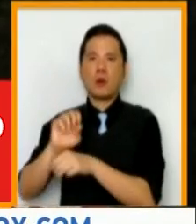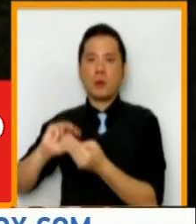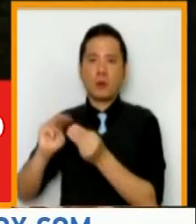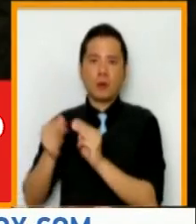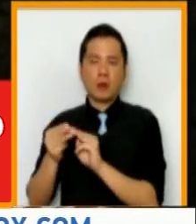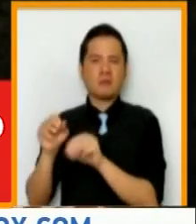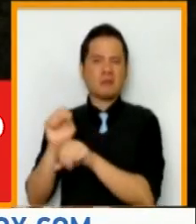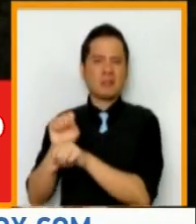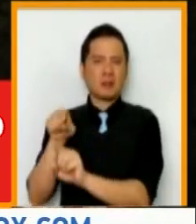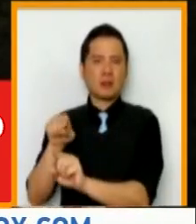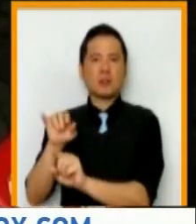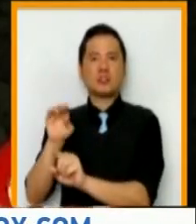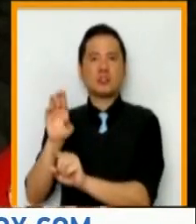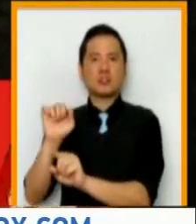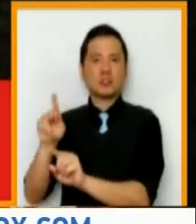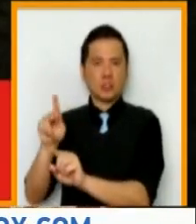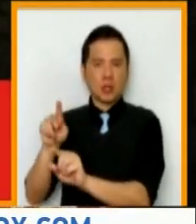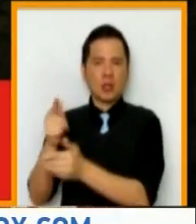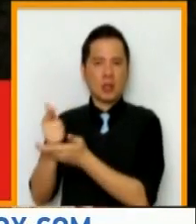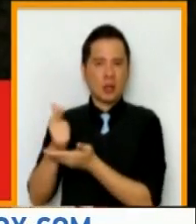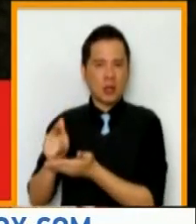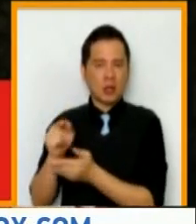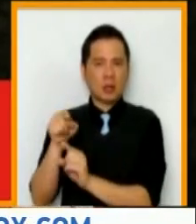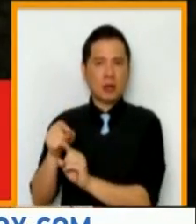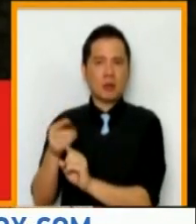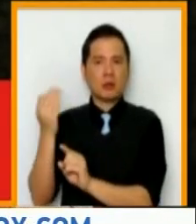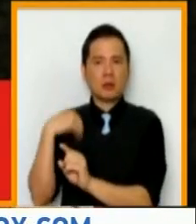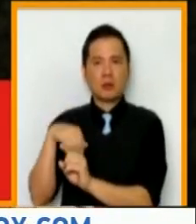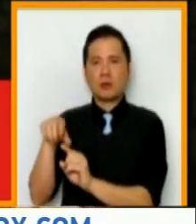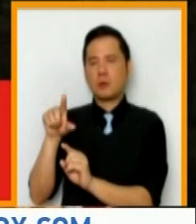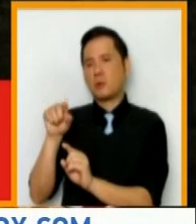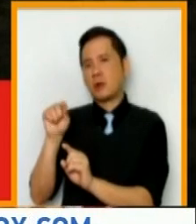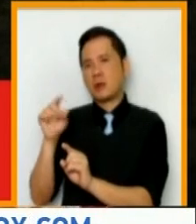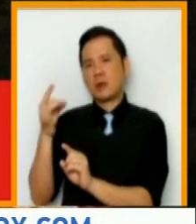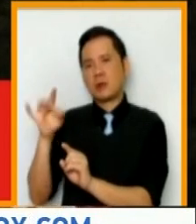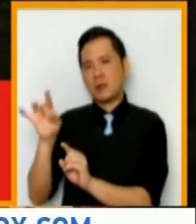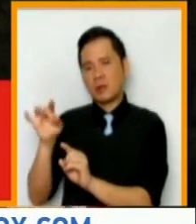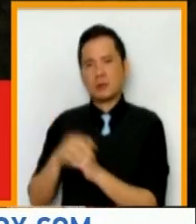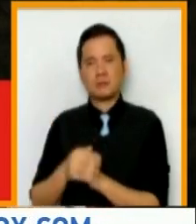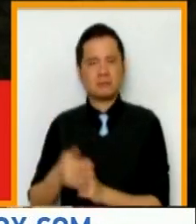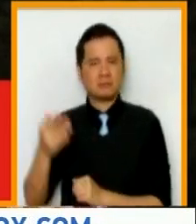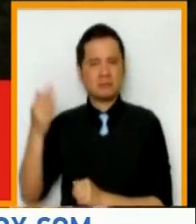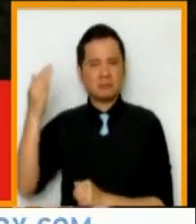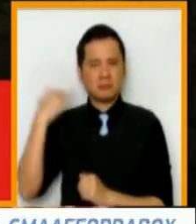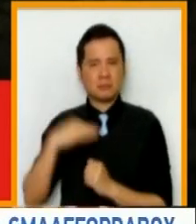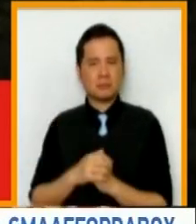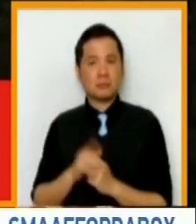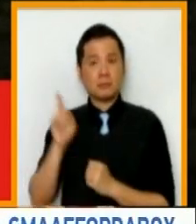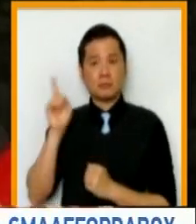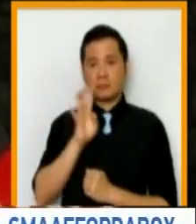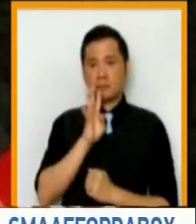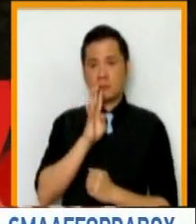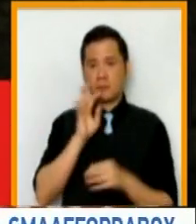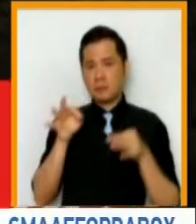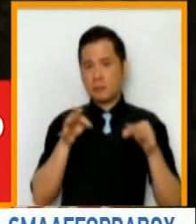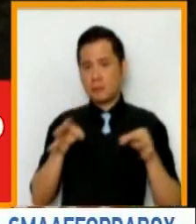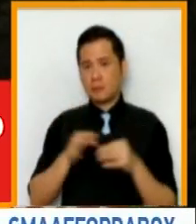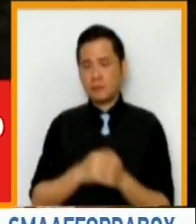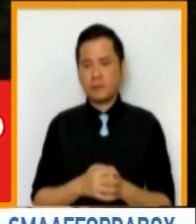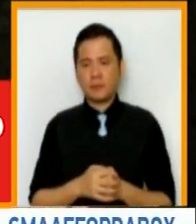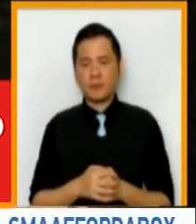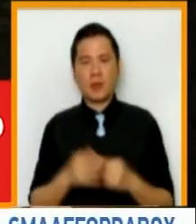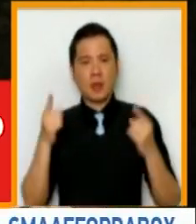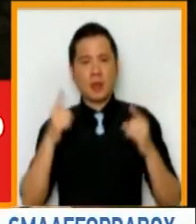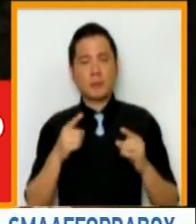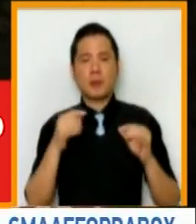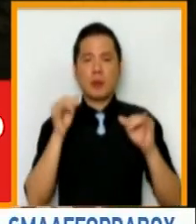Itong mga suspect natin nag-iiduman na lumapit itong si Romel Monteclaro na mainit